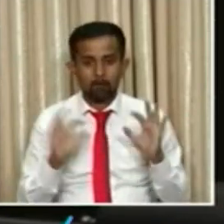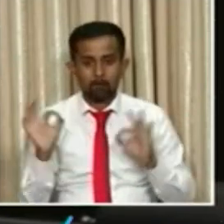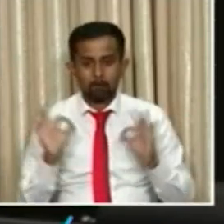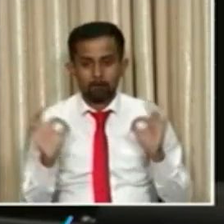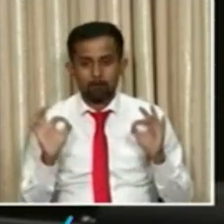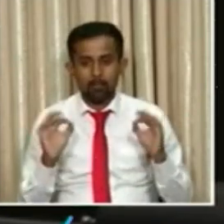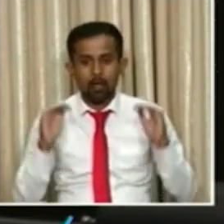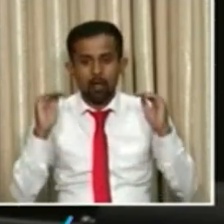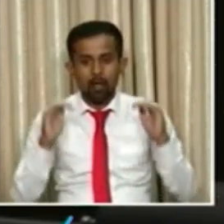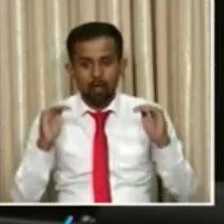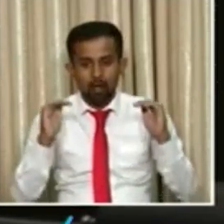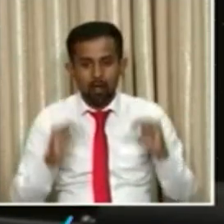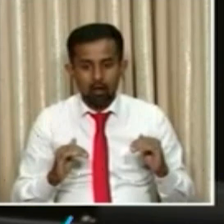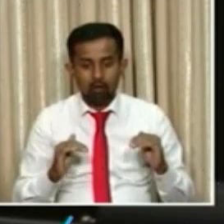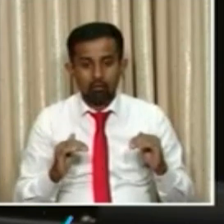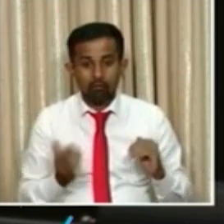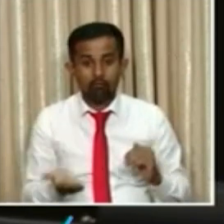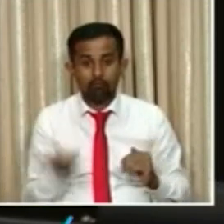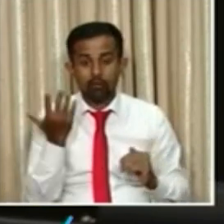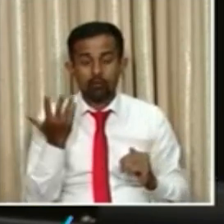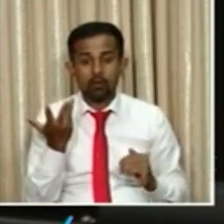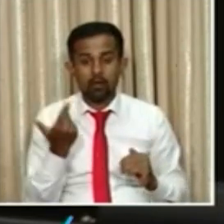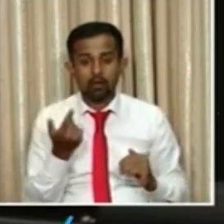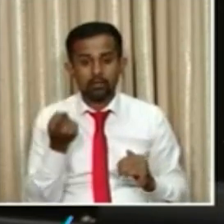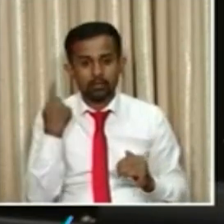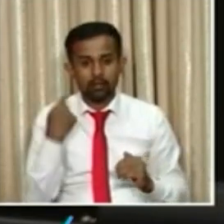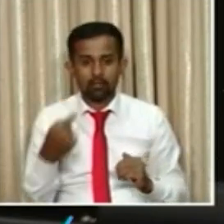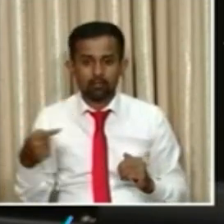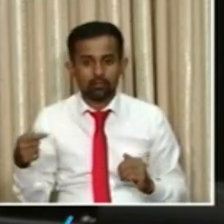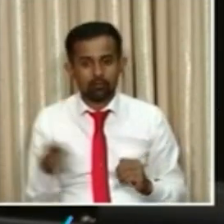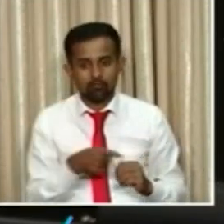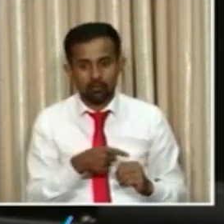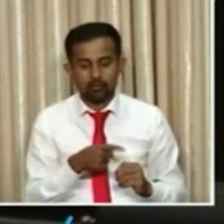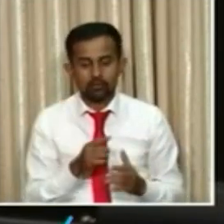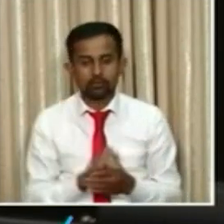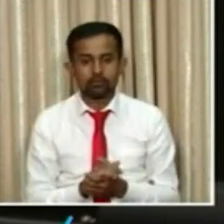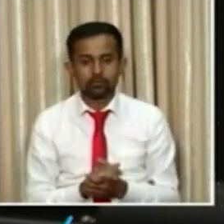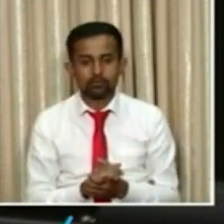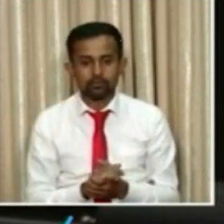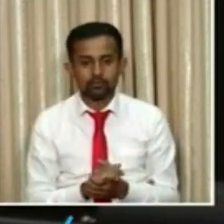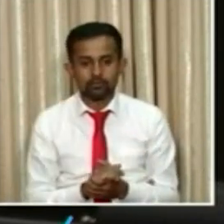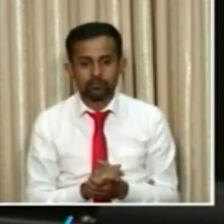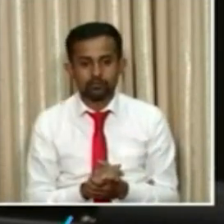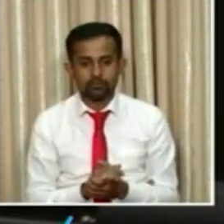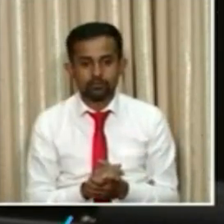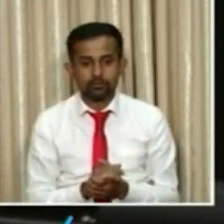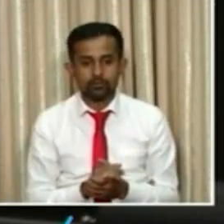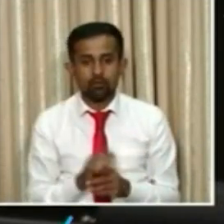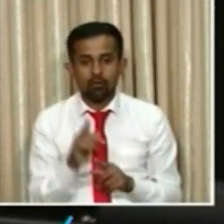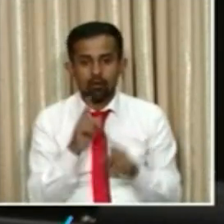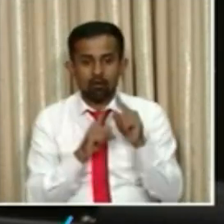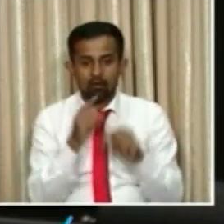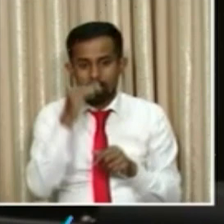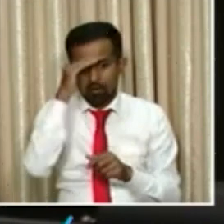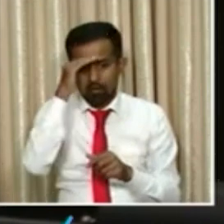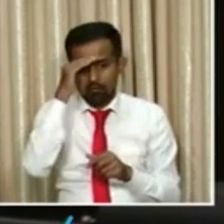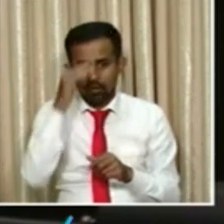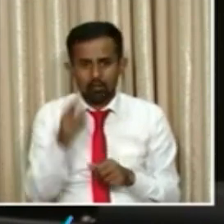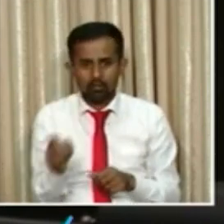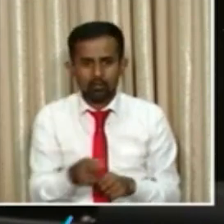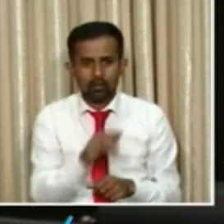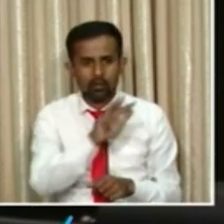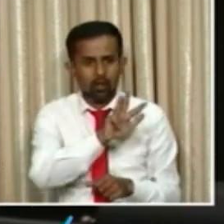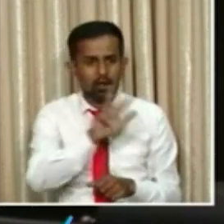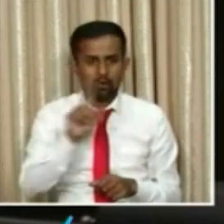අනුපාතයන් අඩුවීමේ වැඩිමාගය ඊයේ දිනේ තමයි වාර්තා වෙලා තියෙන්නේ. ඒ අනුව ගරු කතානායකතුමනි දින